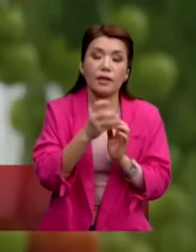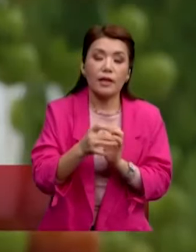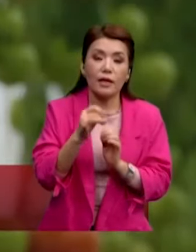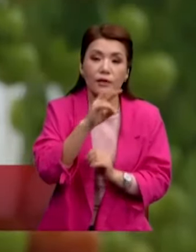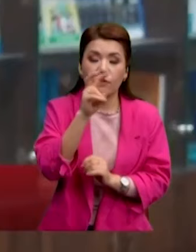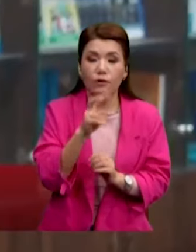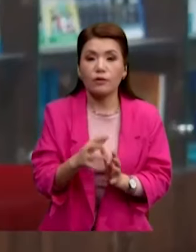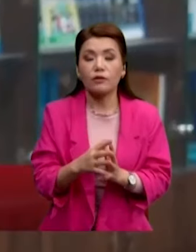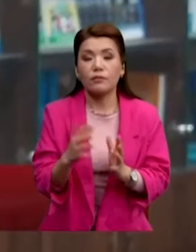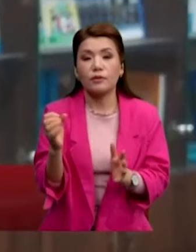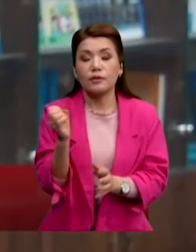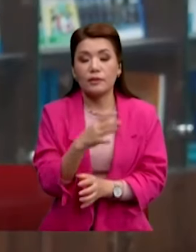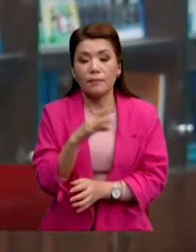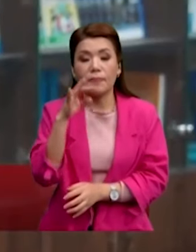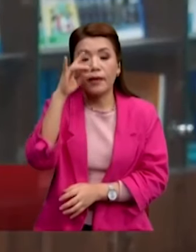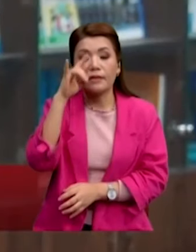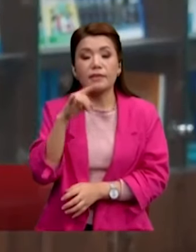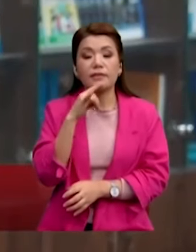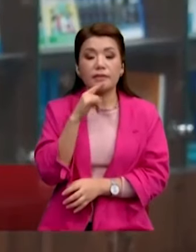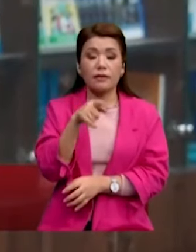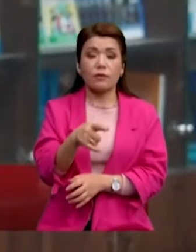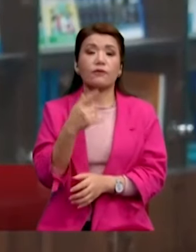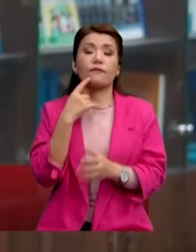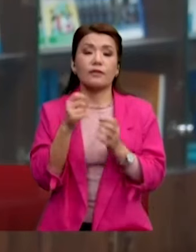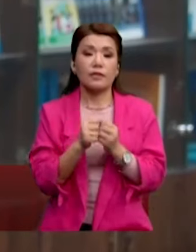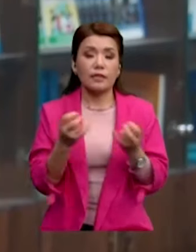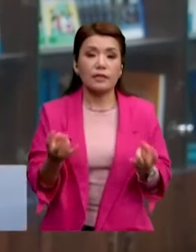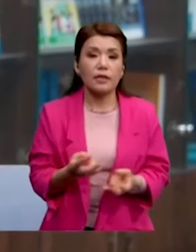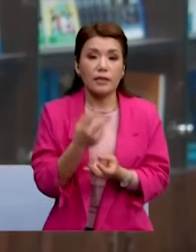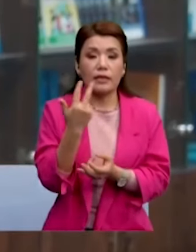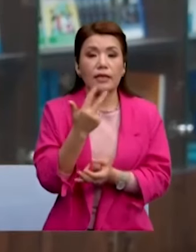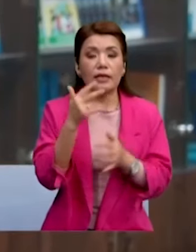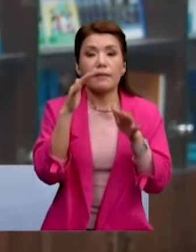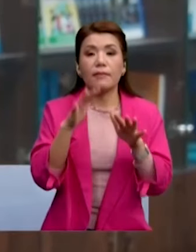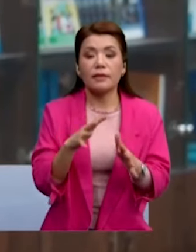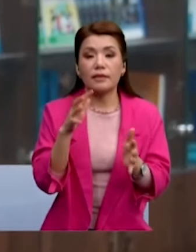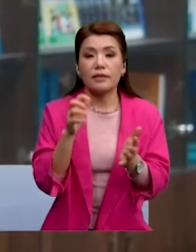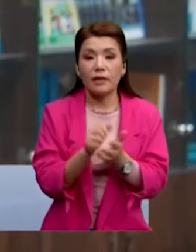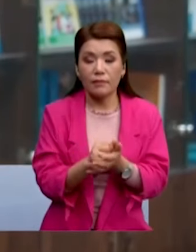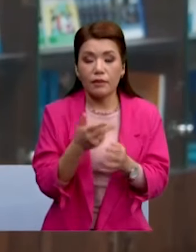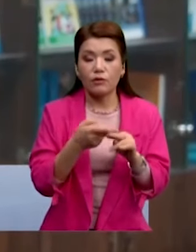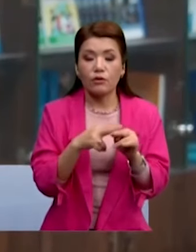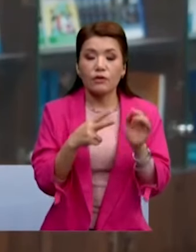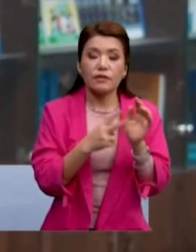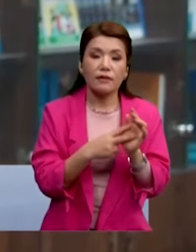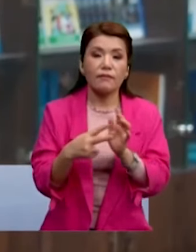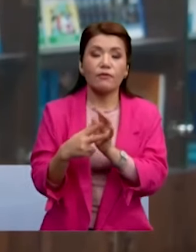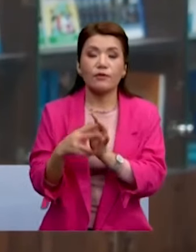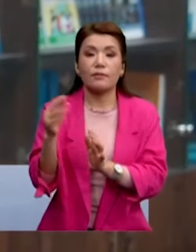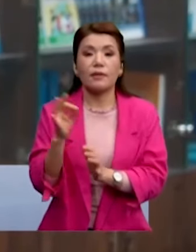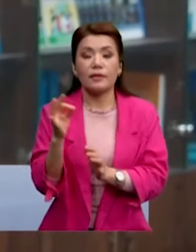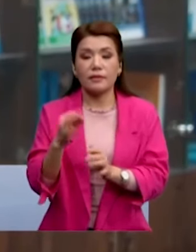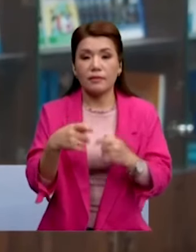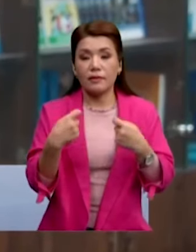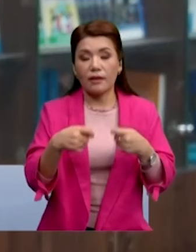асып кетті. Казахстан традиционно держит твердое третье место, вот, потому что 7-8% внешнеторгового